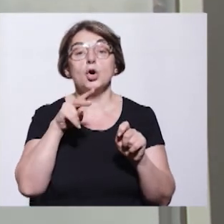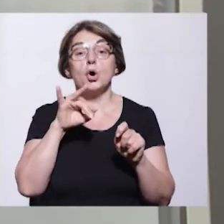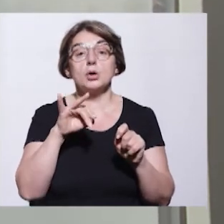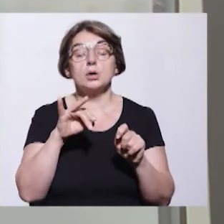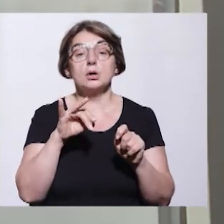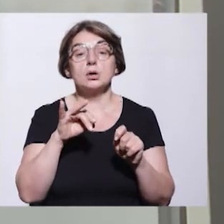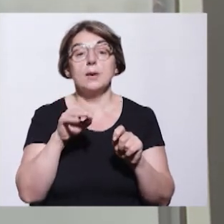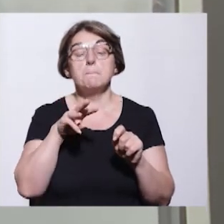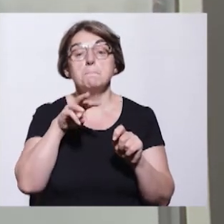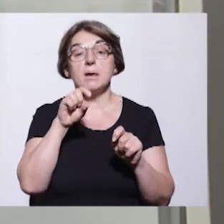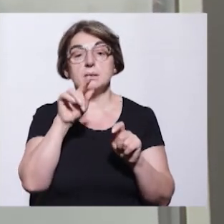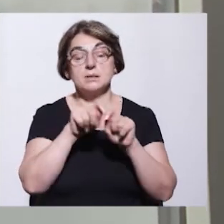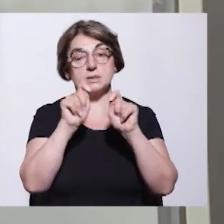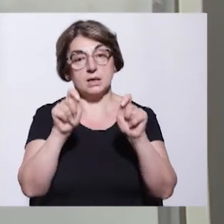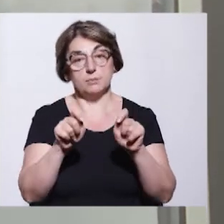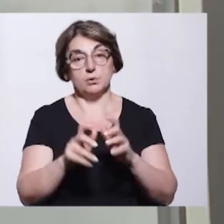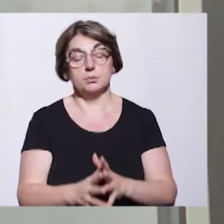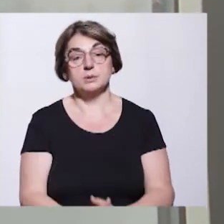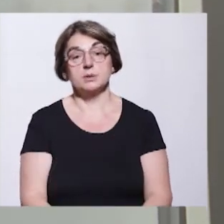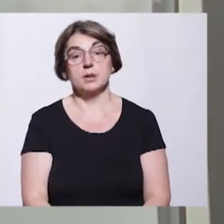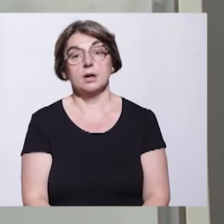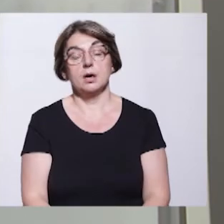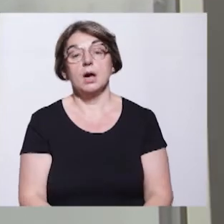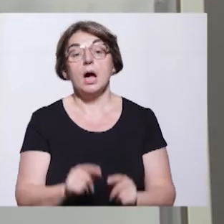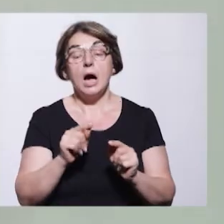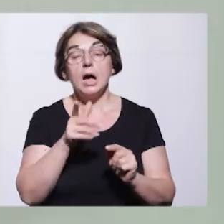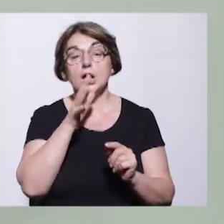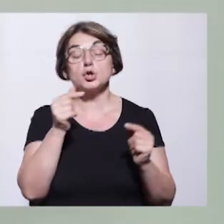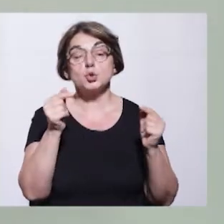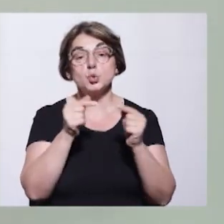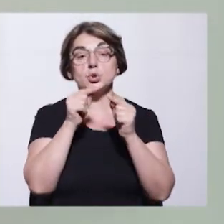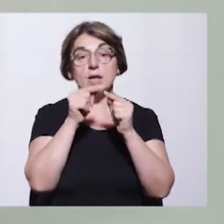წარმოქმნის ქლორ მეთანს.